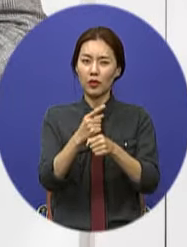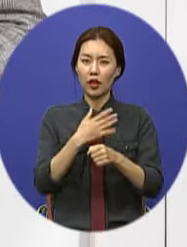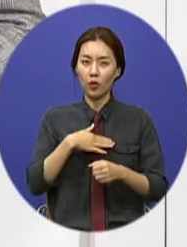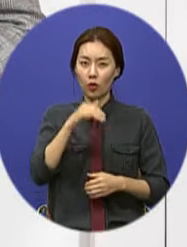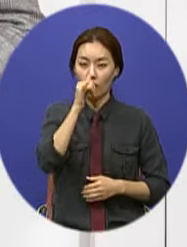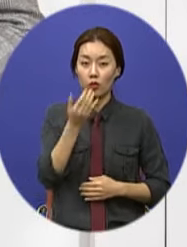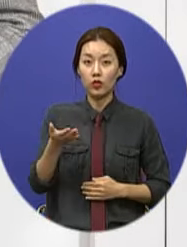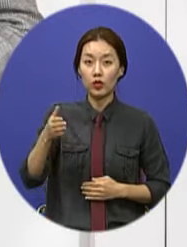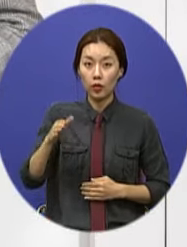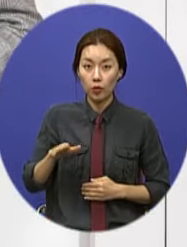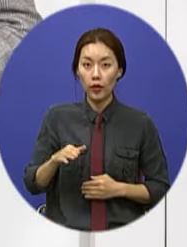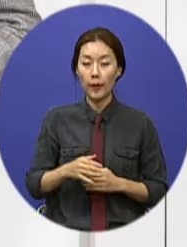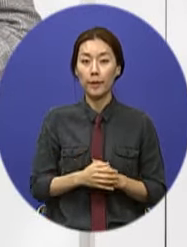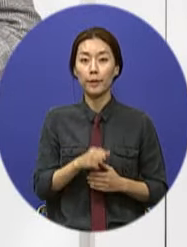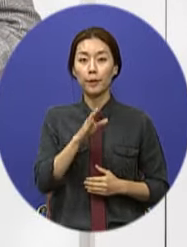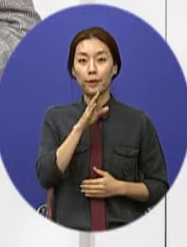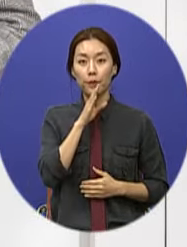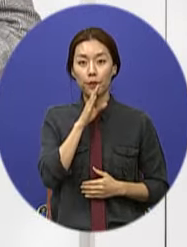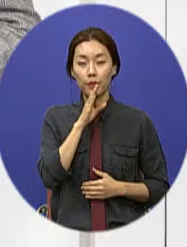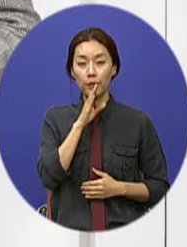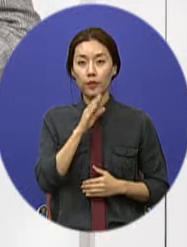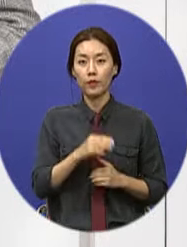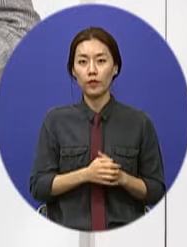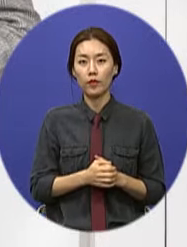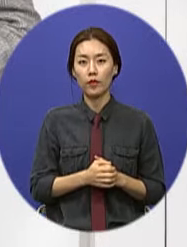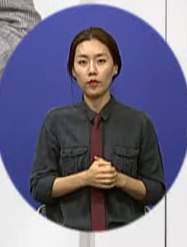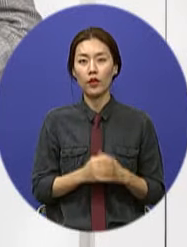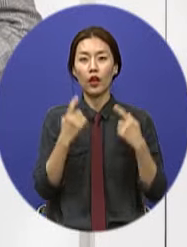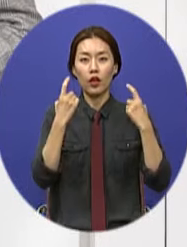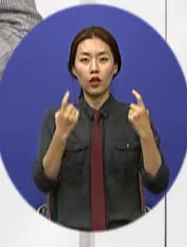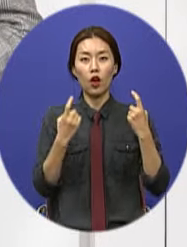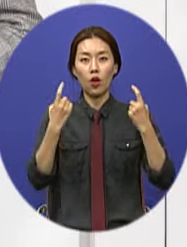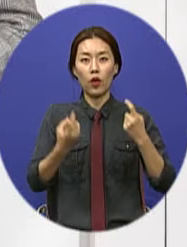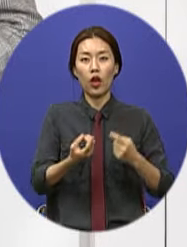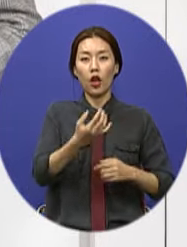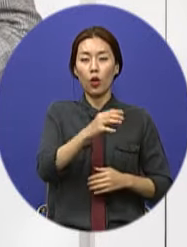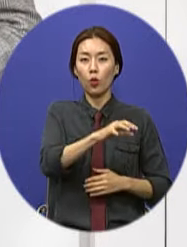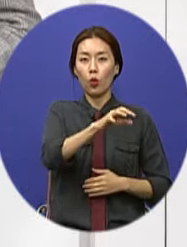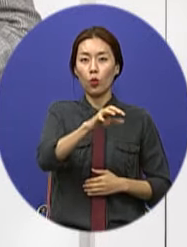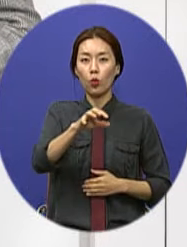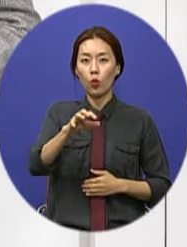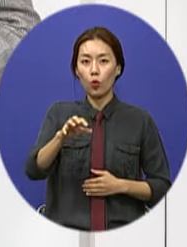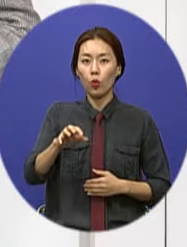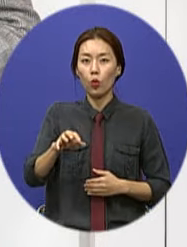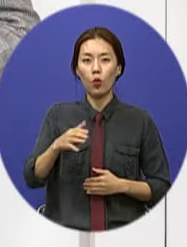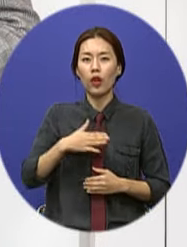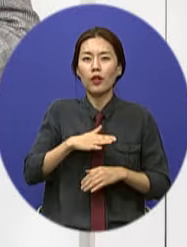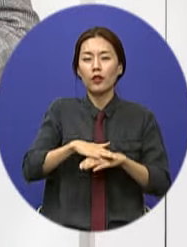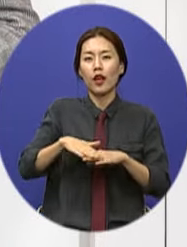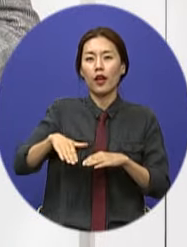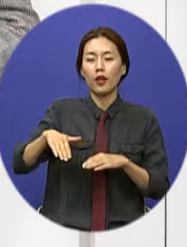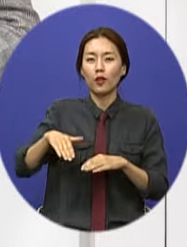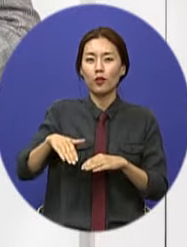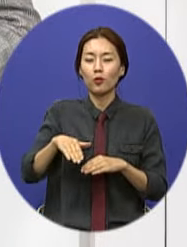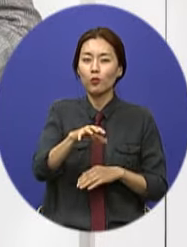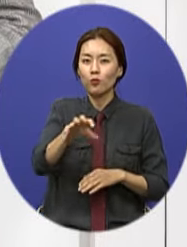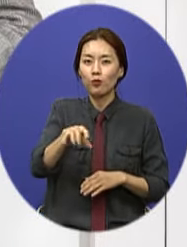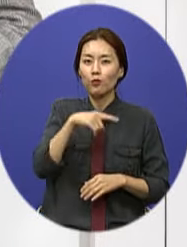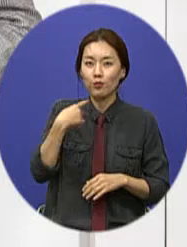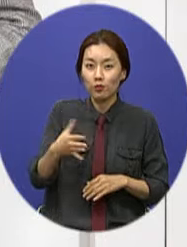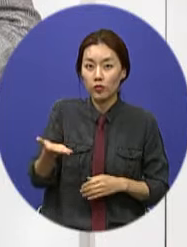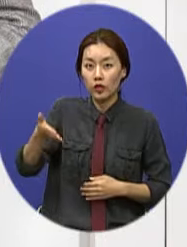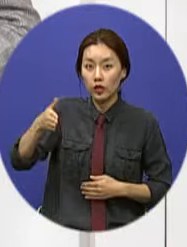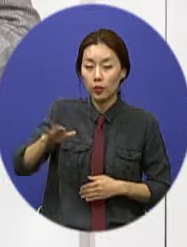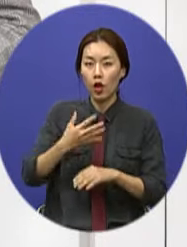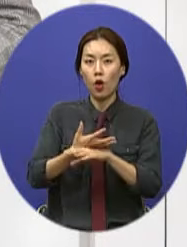남해가 아주 그 뭐 여행 다니는 분들이 나는 뭐 여러 곳을 안 가봐서 잘 모르지만 네. 뭐